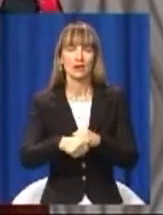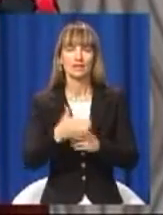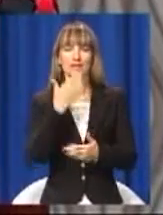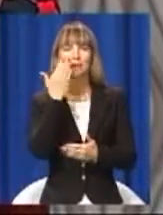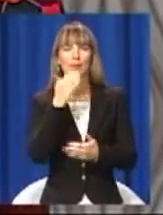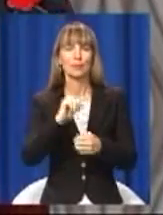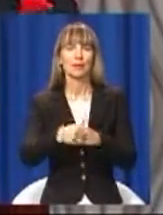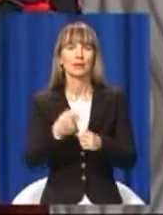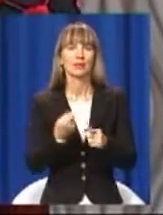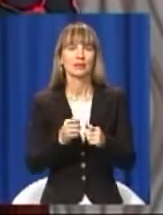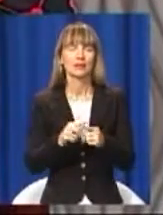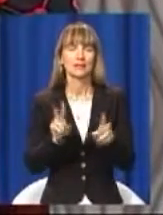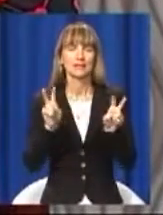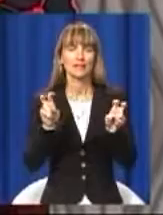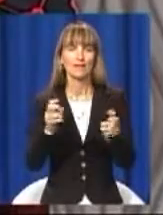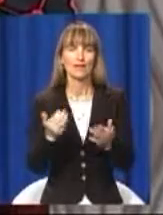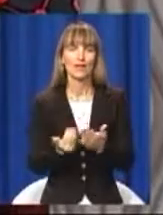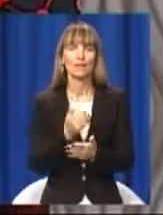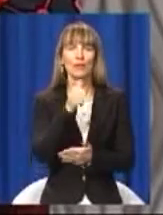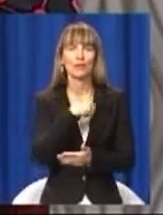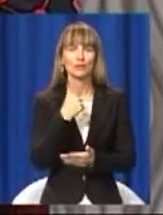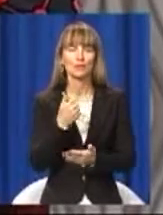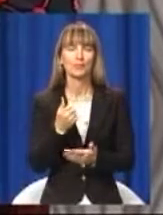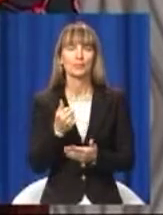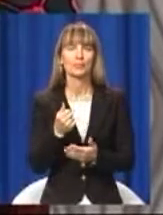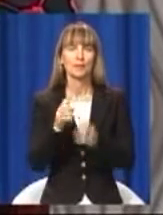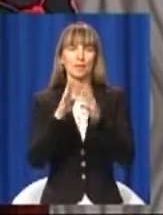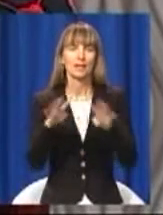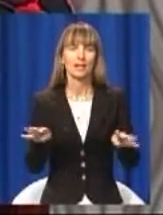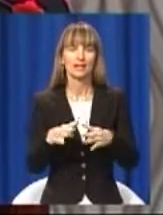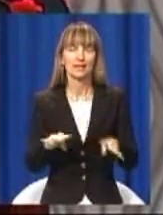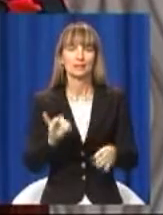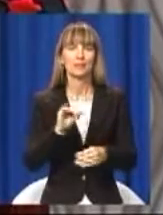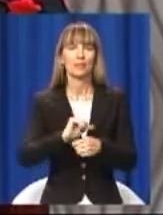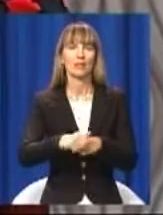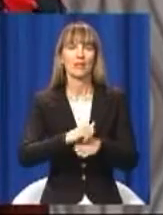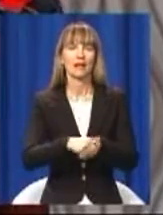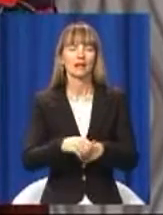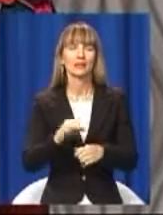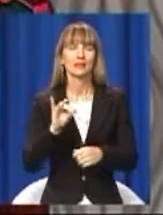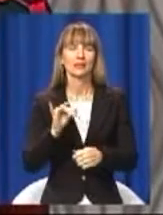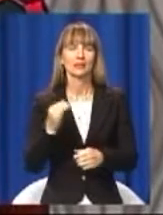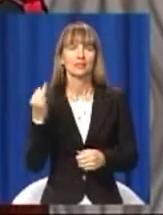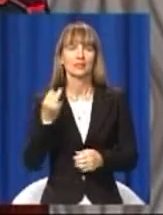мандарин, по-моєму, це взагалі символ Нового року, так? Мандарини, ялинка і власне,